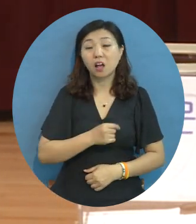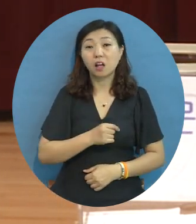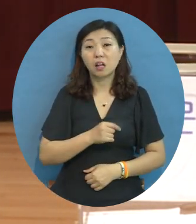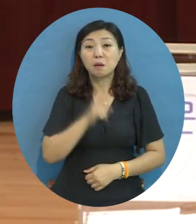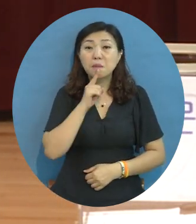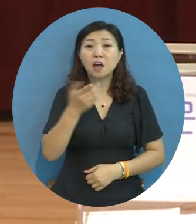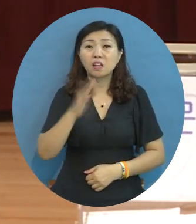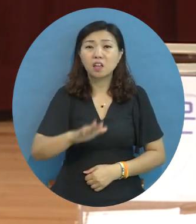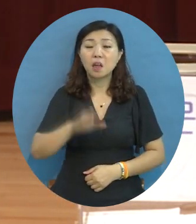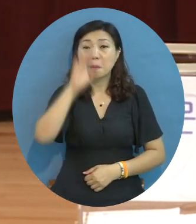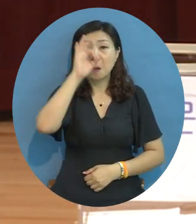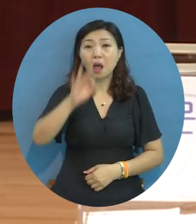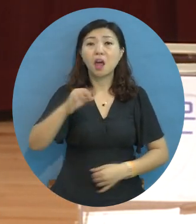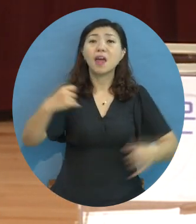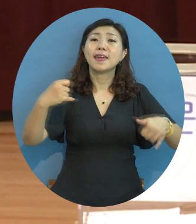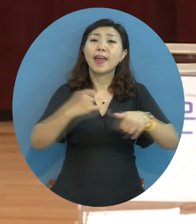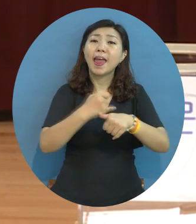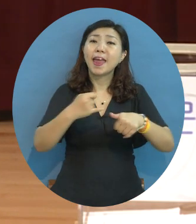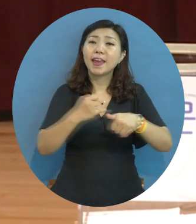남자나 여자가 필요해요?